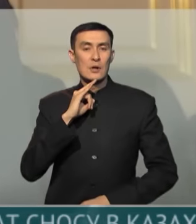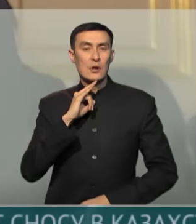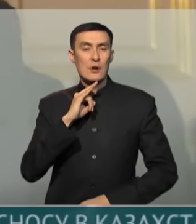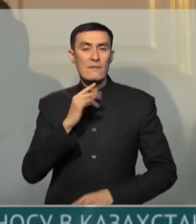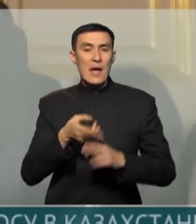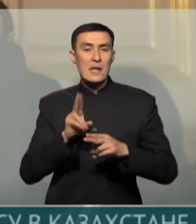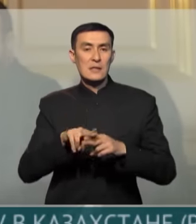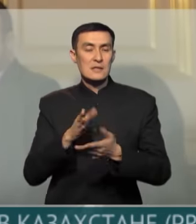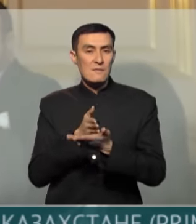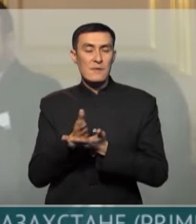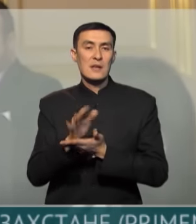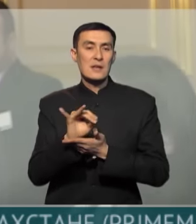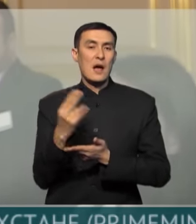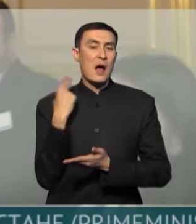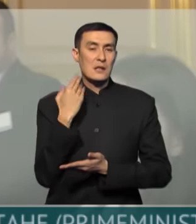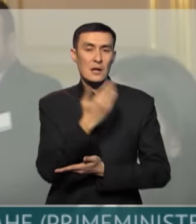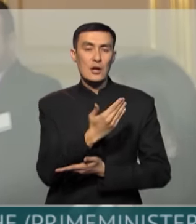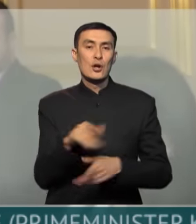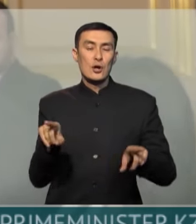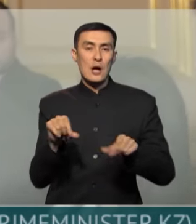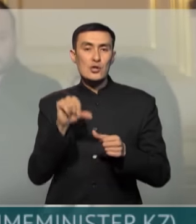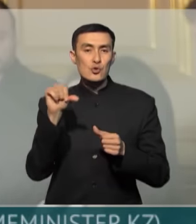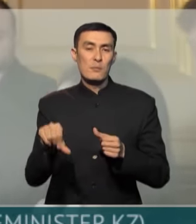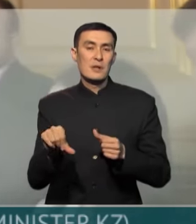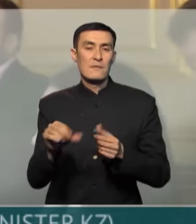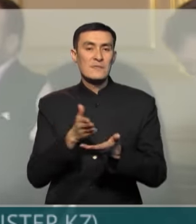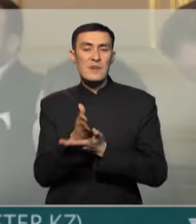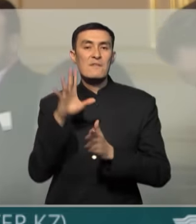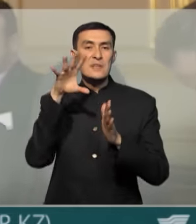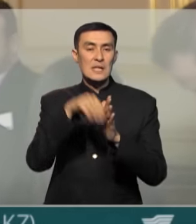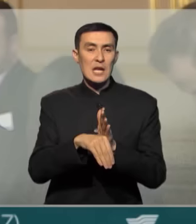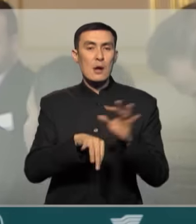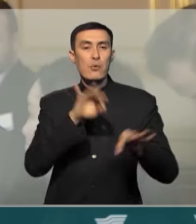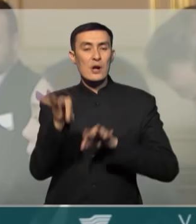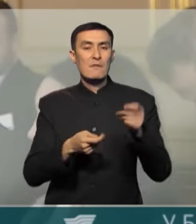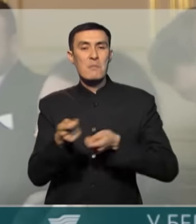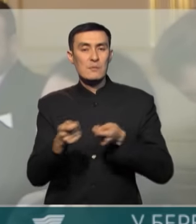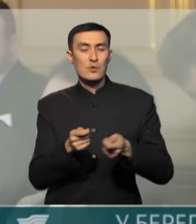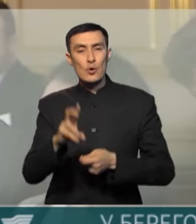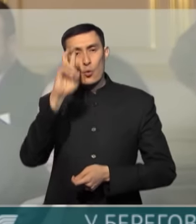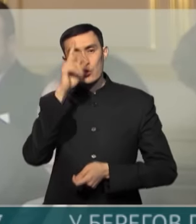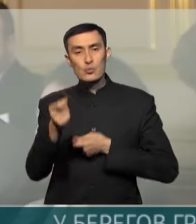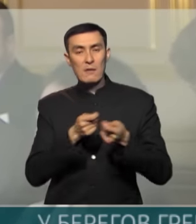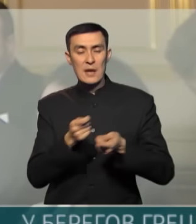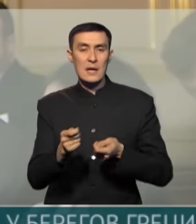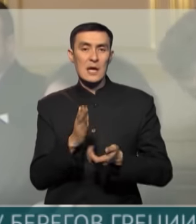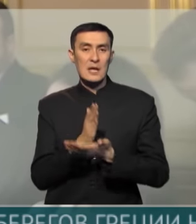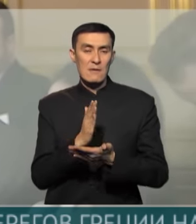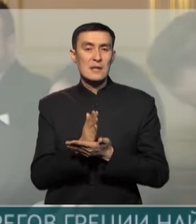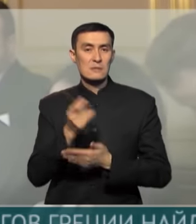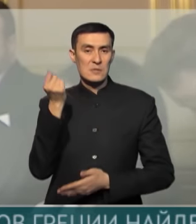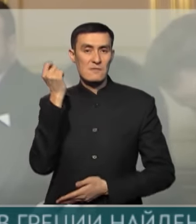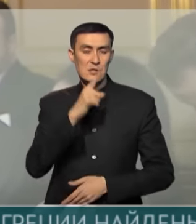вообще в этой сфере и Великобритании, особенно в сфере внедрения проектного менеджмента в систему госуправления, они